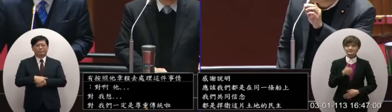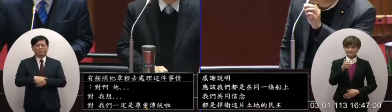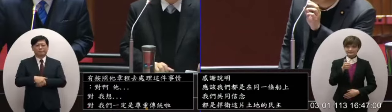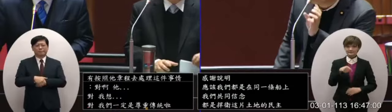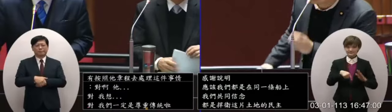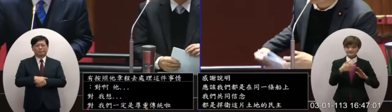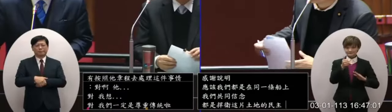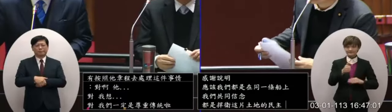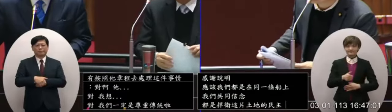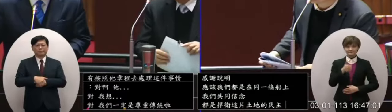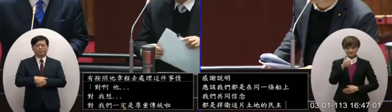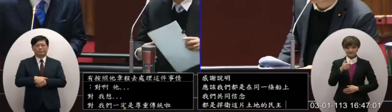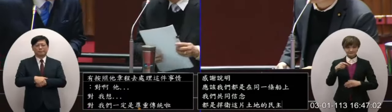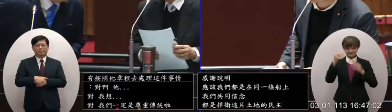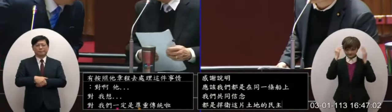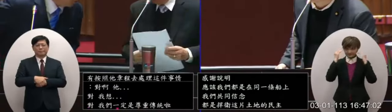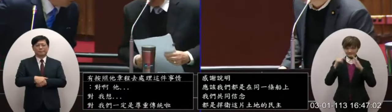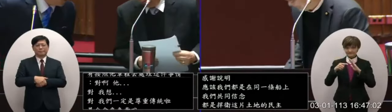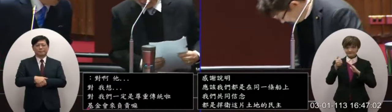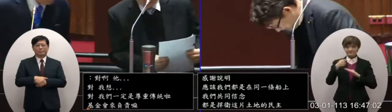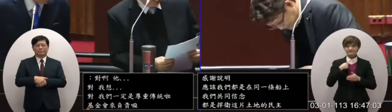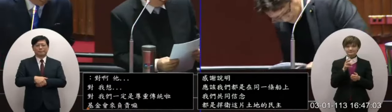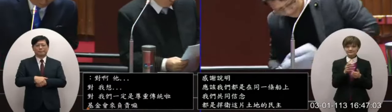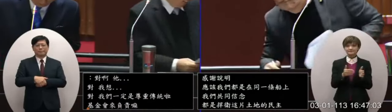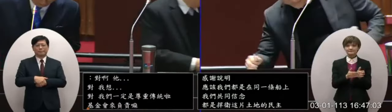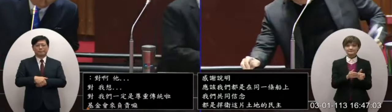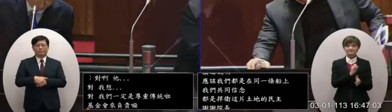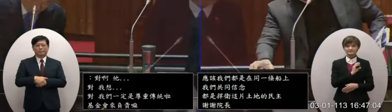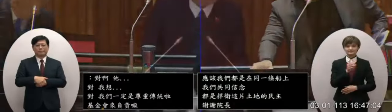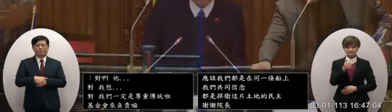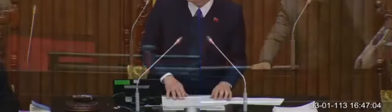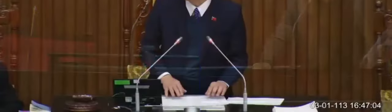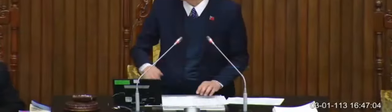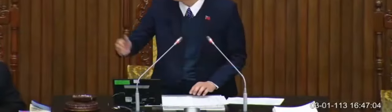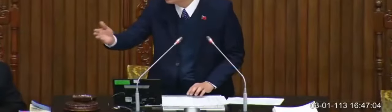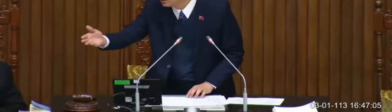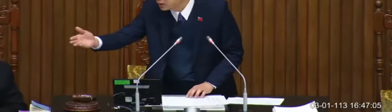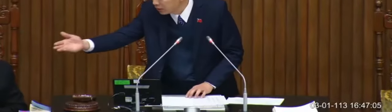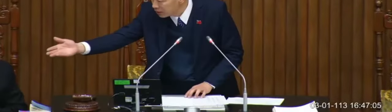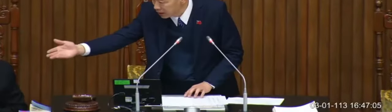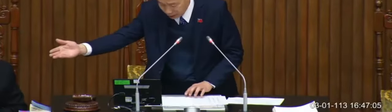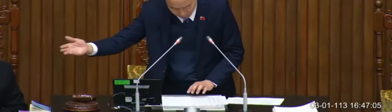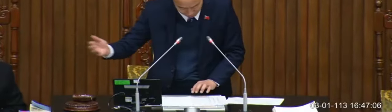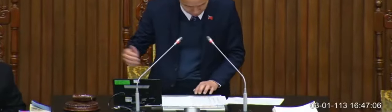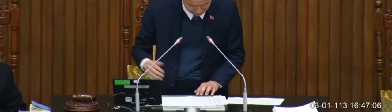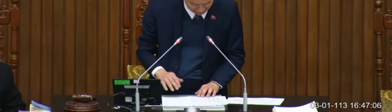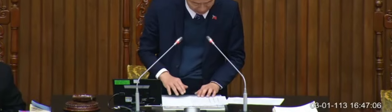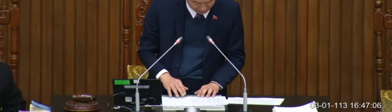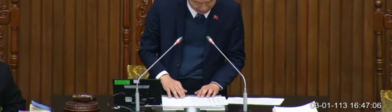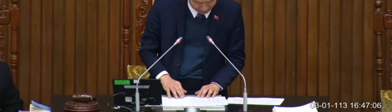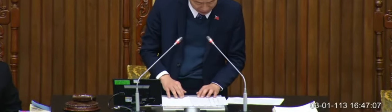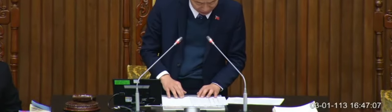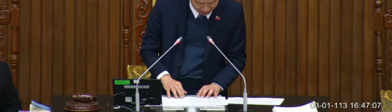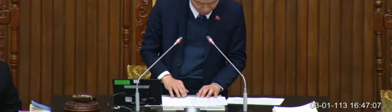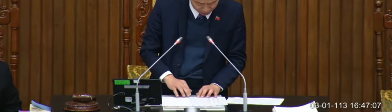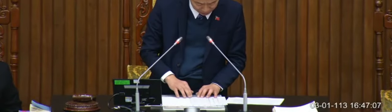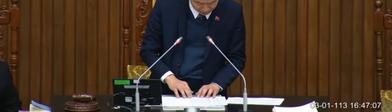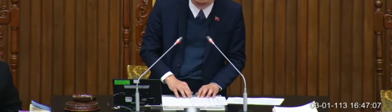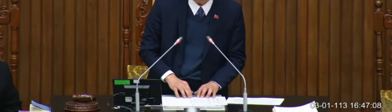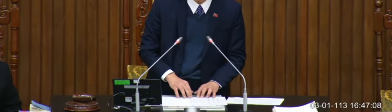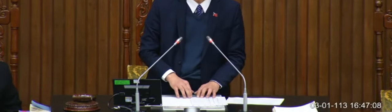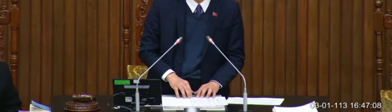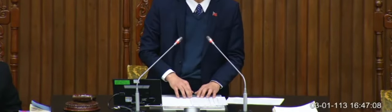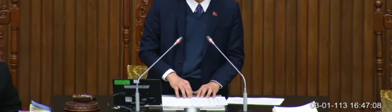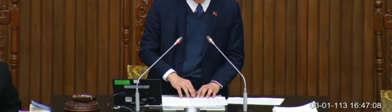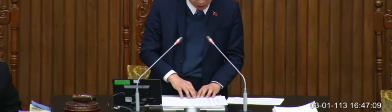长，谢谢韩院长，本席咨询到此，谢谢。 谢谢黄委员兼兵的咨询，谢谢陈院长的备询。接下来我们